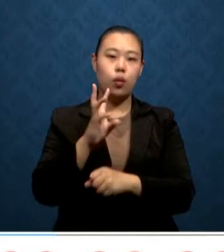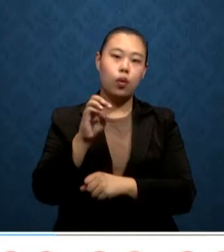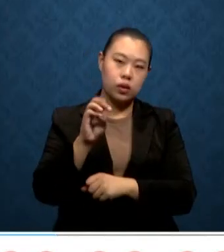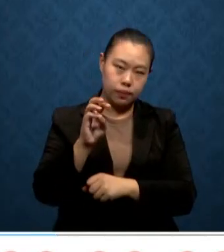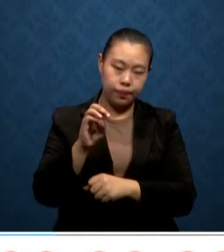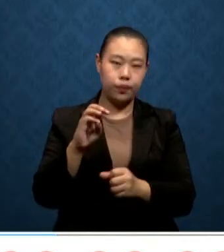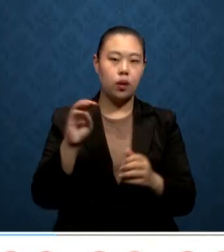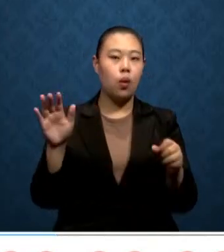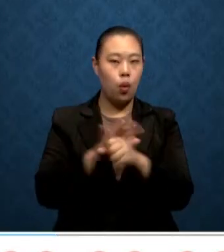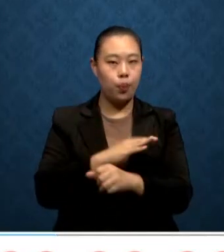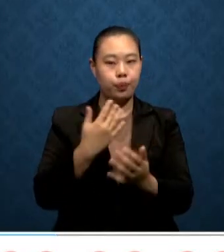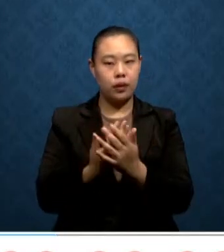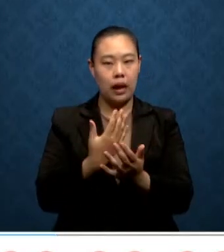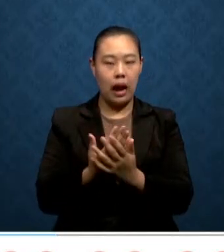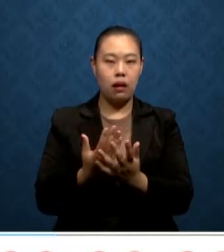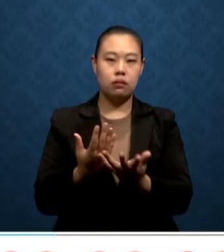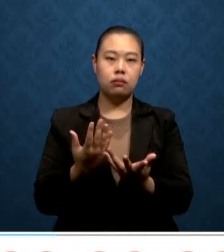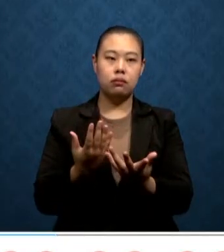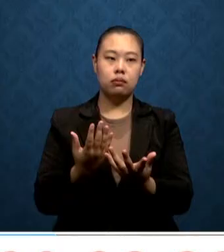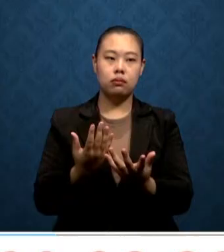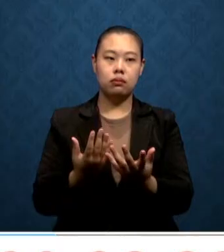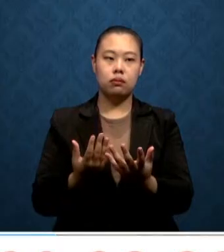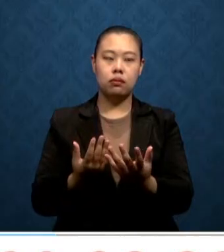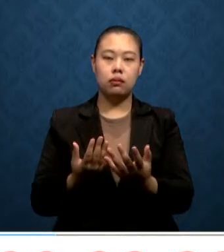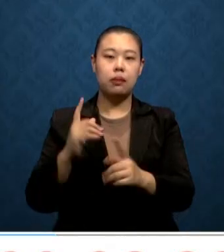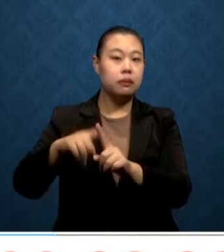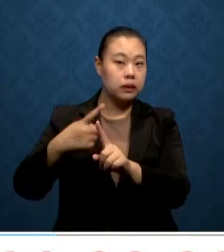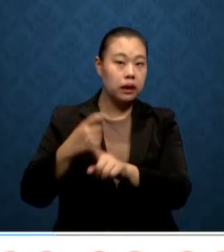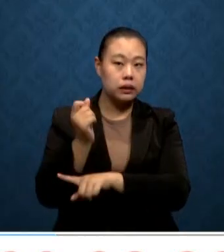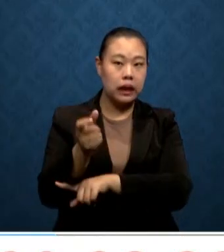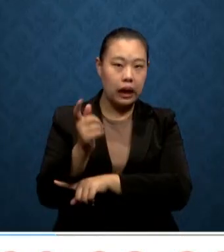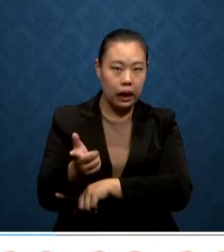าบาลมากขึ้นผมไม่แน่ใจว่ารายรับกับร